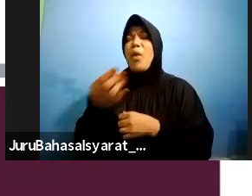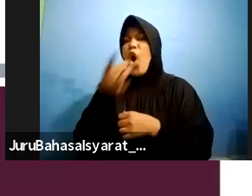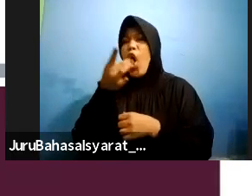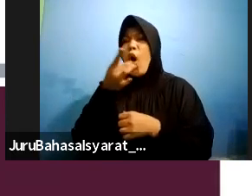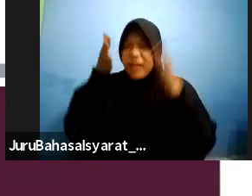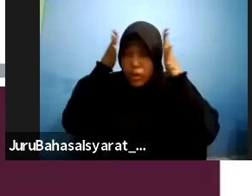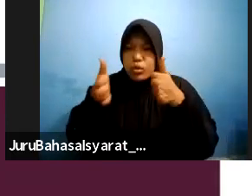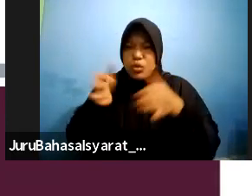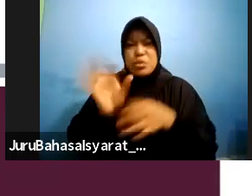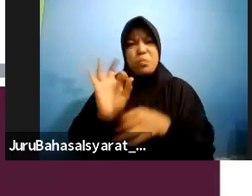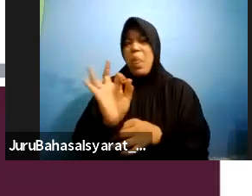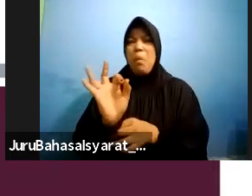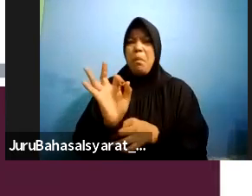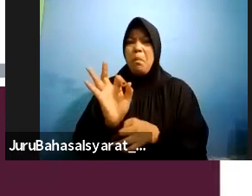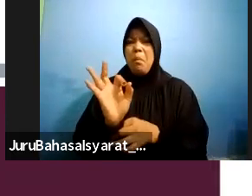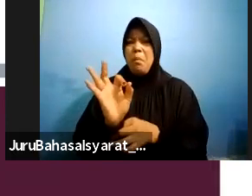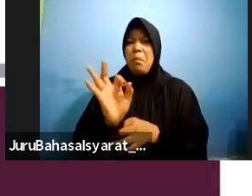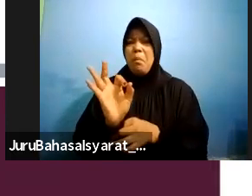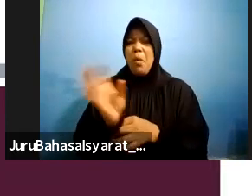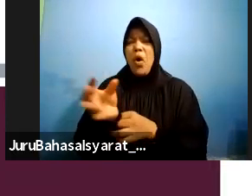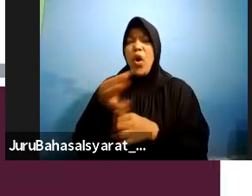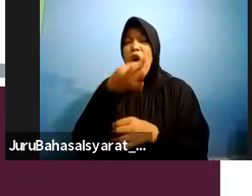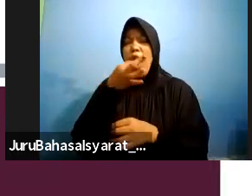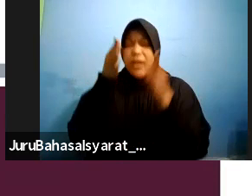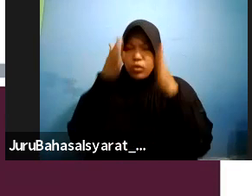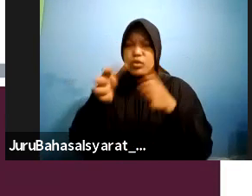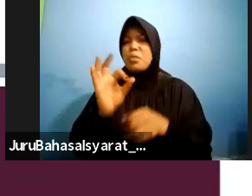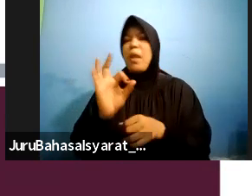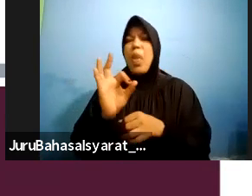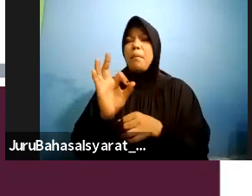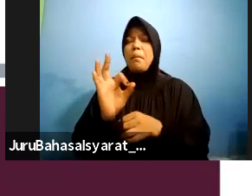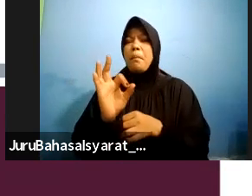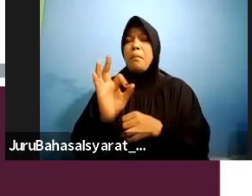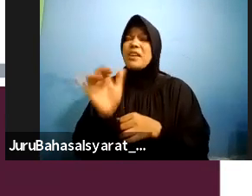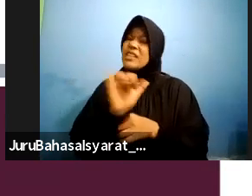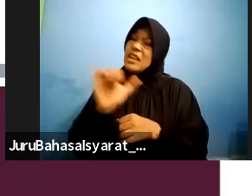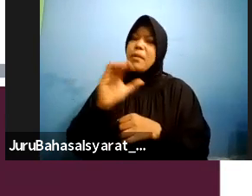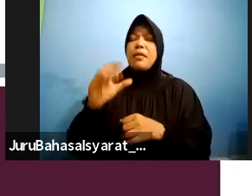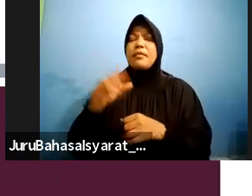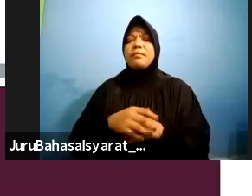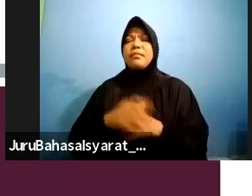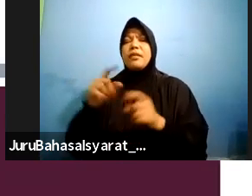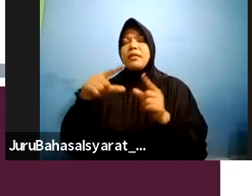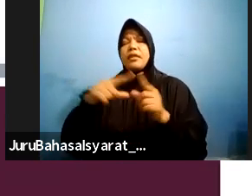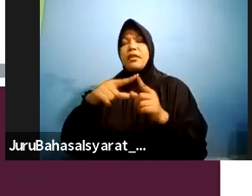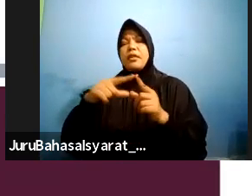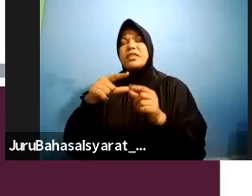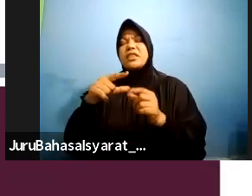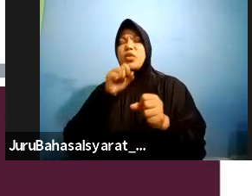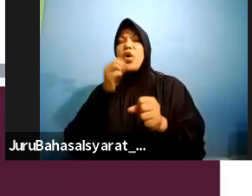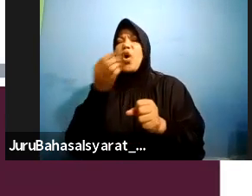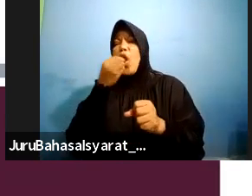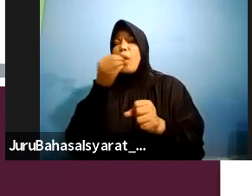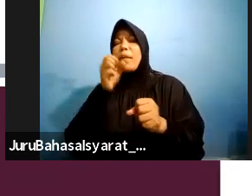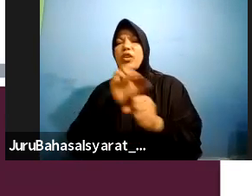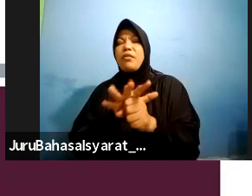kena bakteri dikasih antibiotik, dikasih kena jamur kasih anti jamur. Nah itu belum sampai saat ini COVID-19 belum ada obatnya,